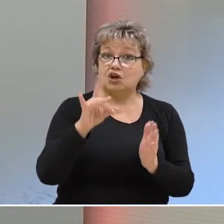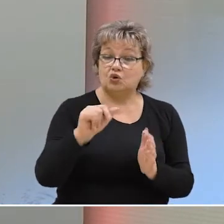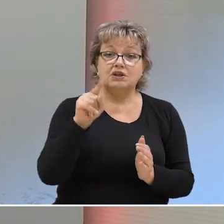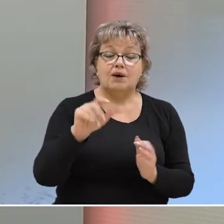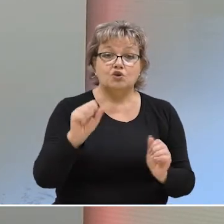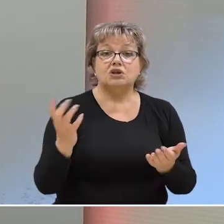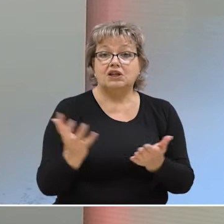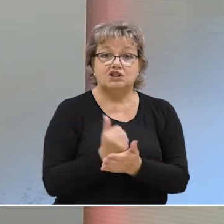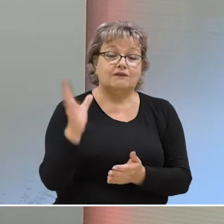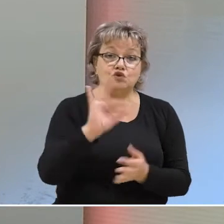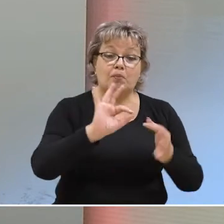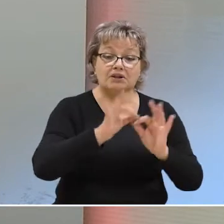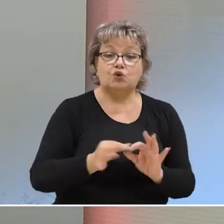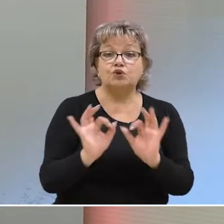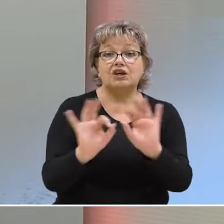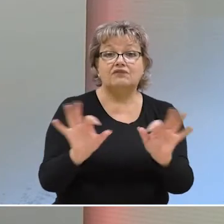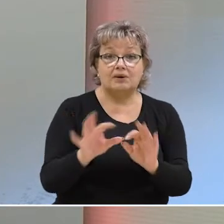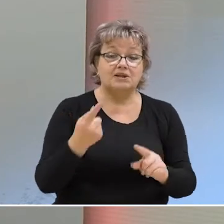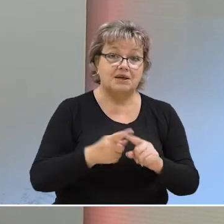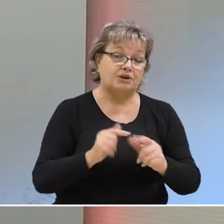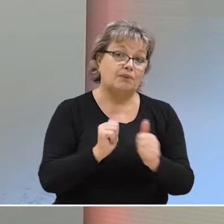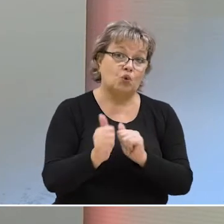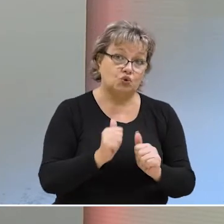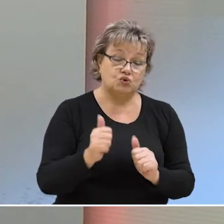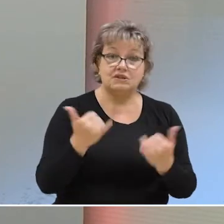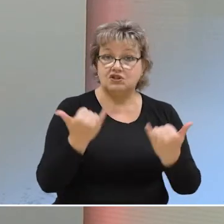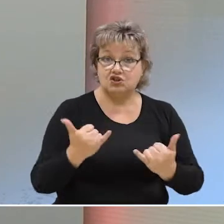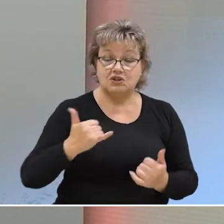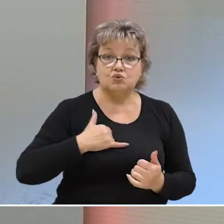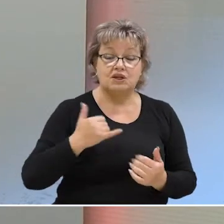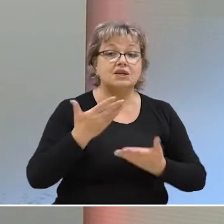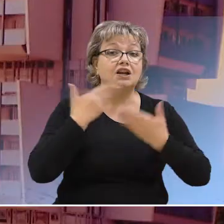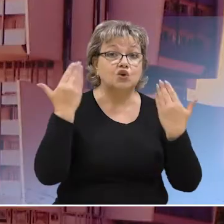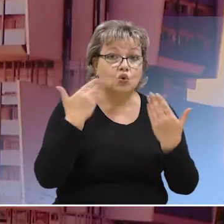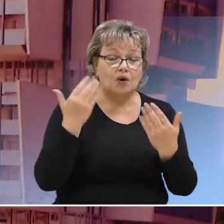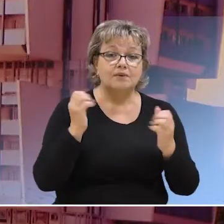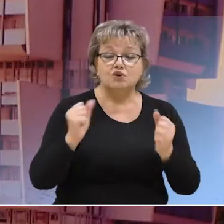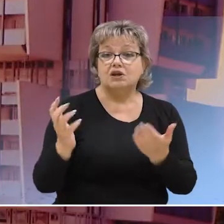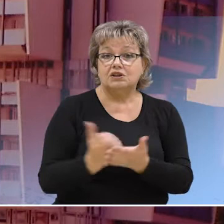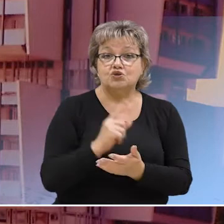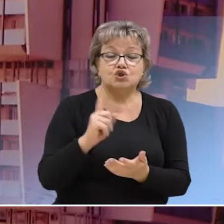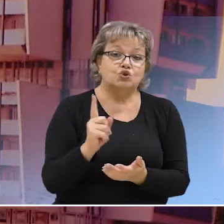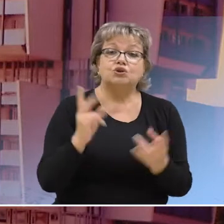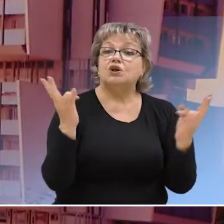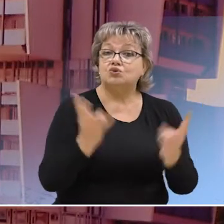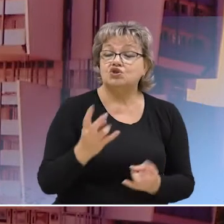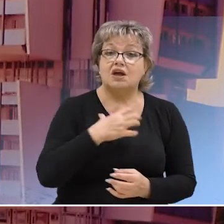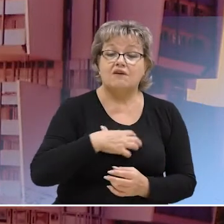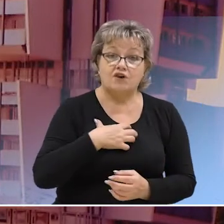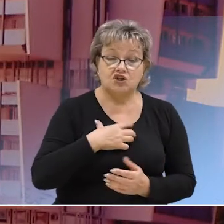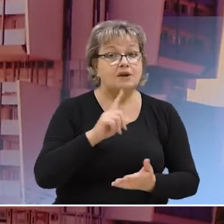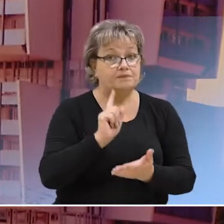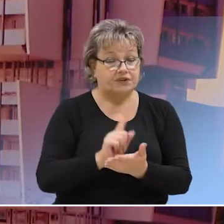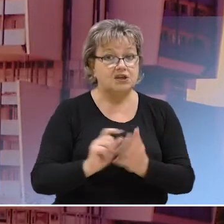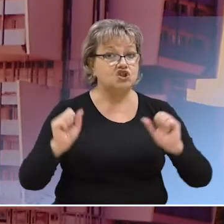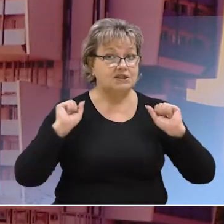www.strana2020.ru. Там же можно найти еще всю подробную информацию об этом конкурсе. А у нас прямо сейчас можно легко обнаружить что-то очень-очень нужное и